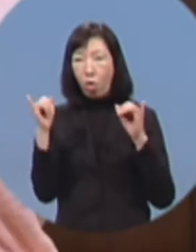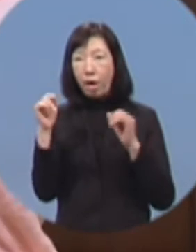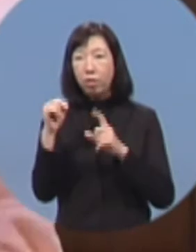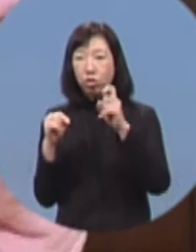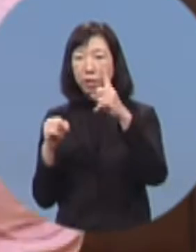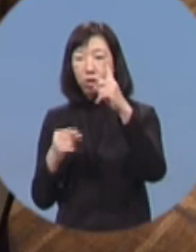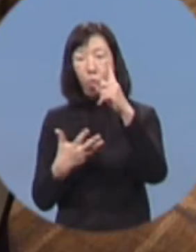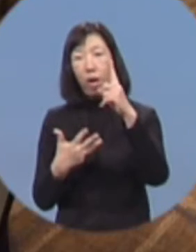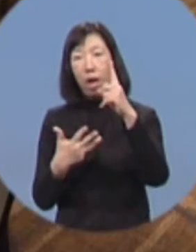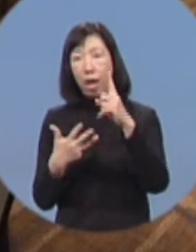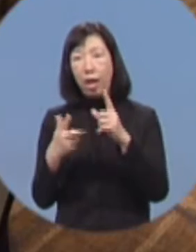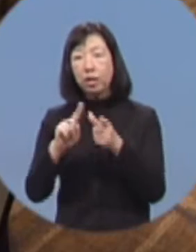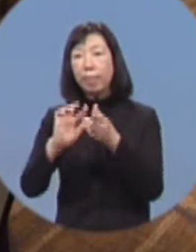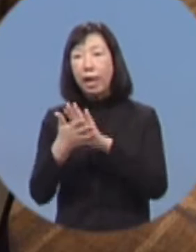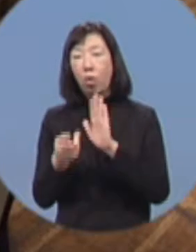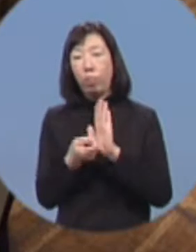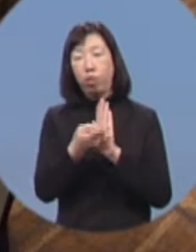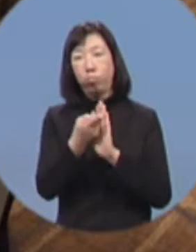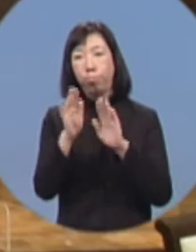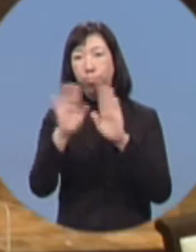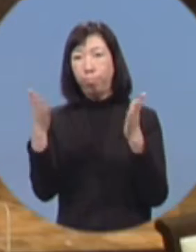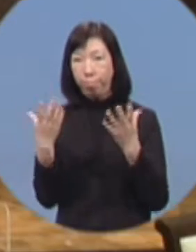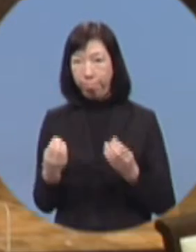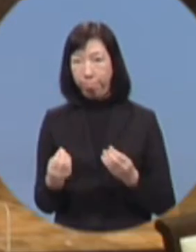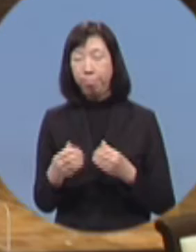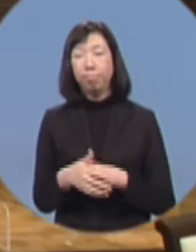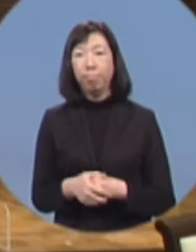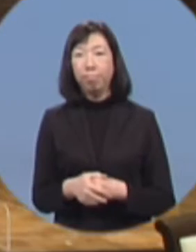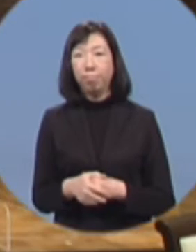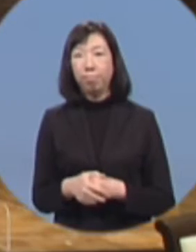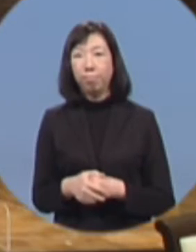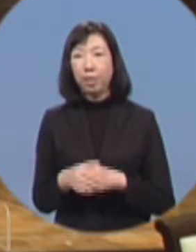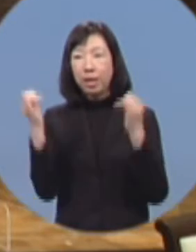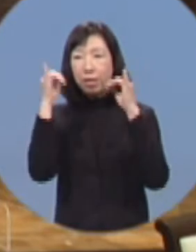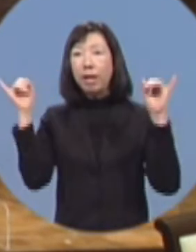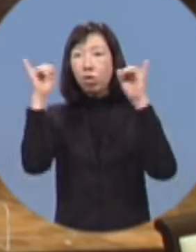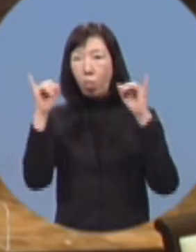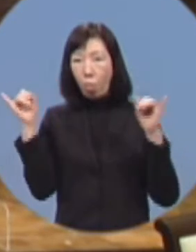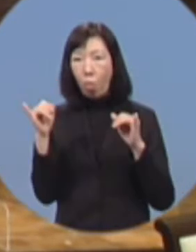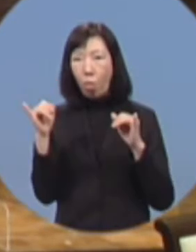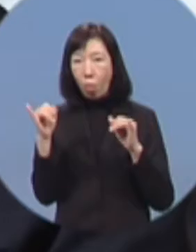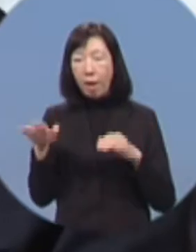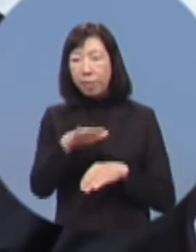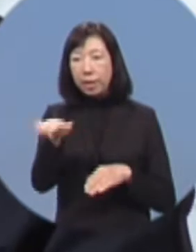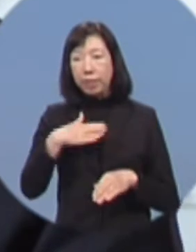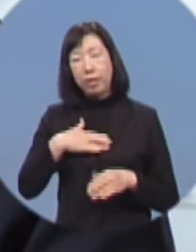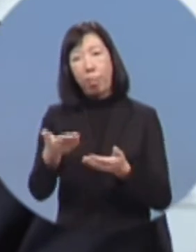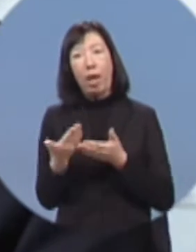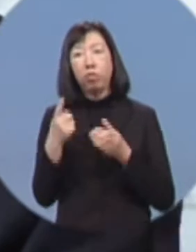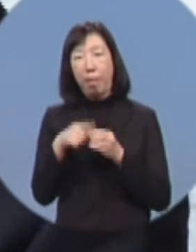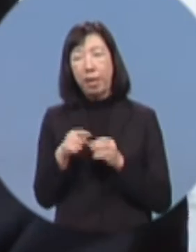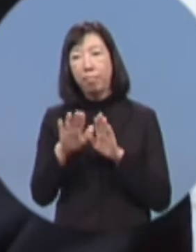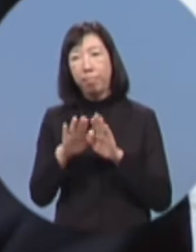月8日県内のホテルで行われました。イベントは認知度向上を図るために